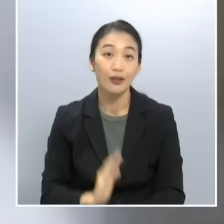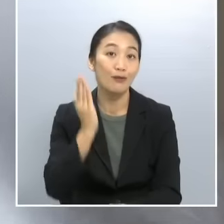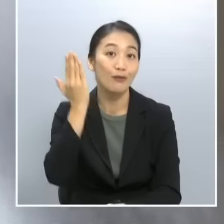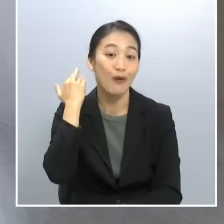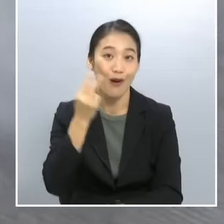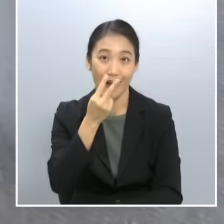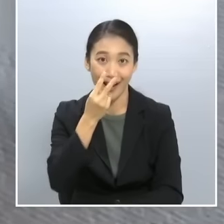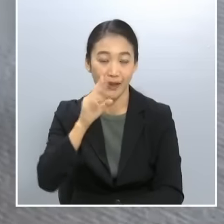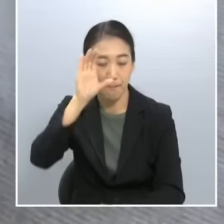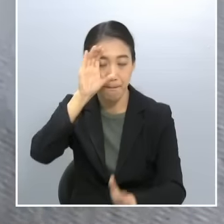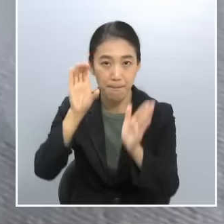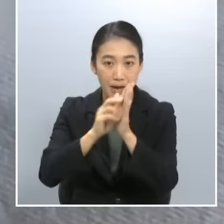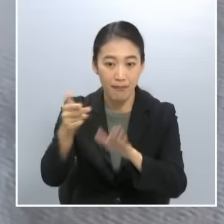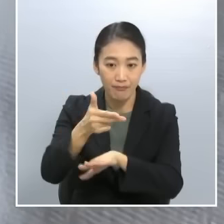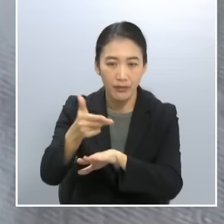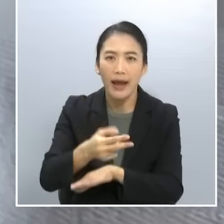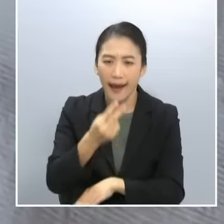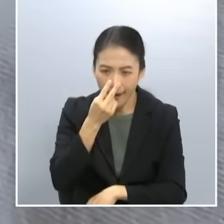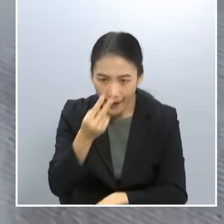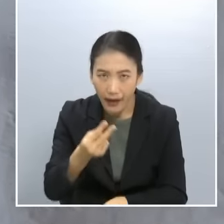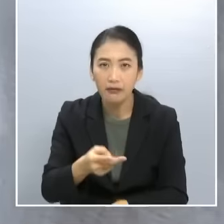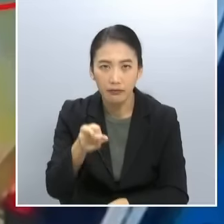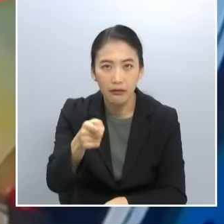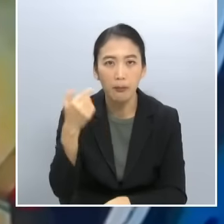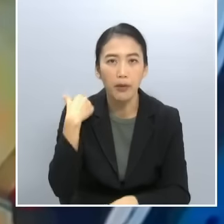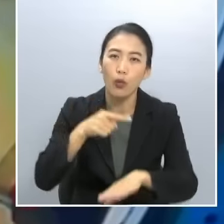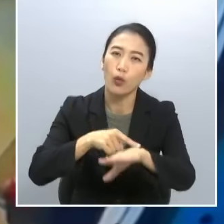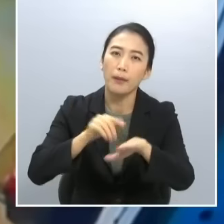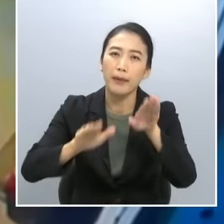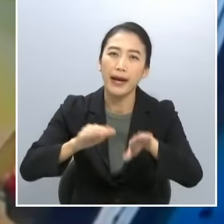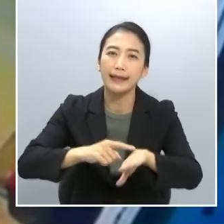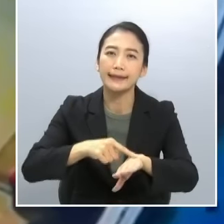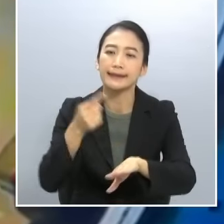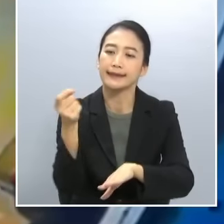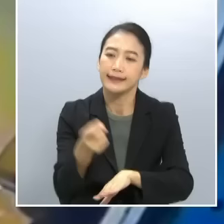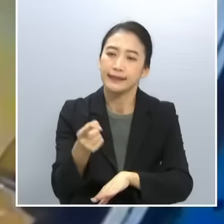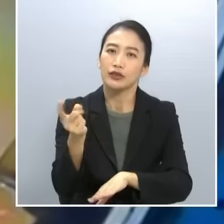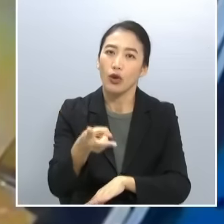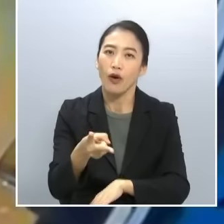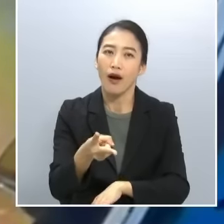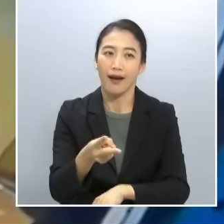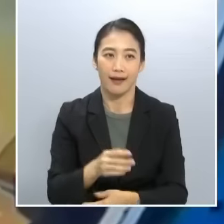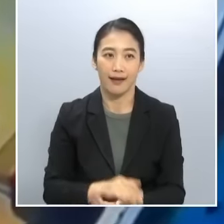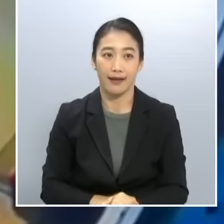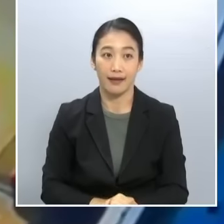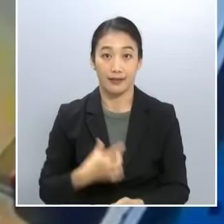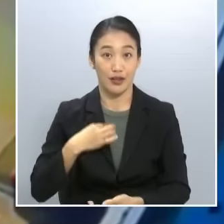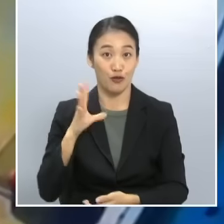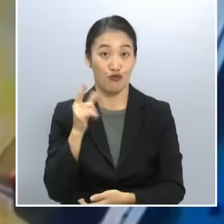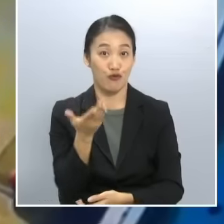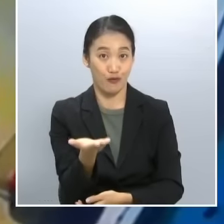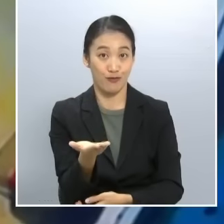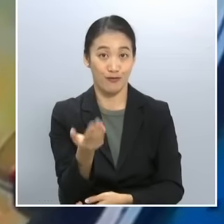ปรากฏตัวอยู่ที่หน้าอู่ช่างกิจนะครับในช่วงเวลาประมาณสัก 1:00 2:00นนี่